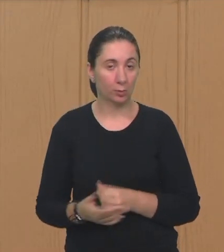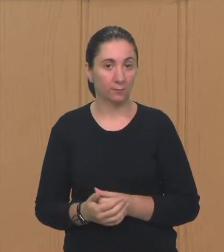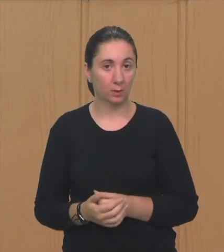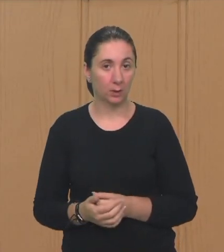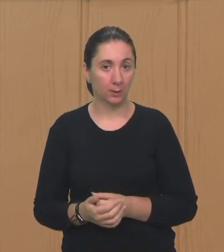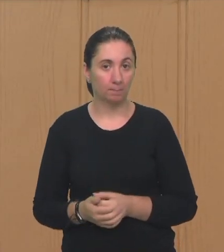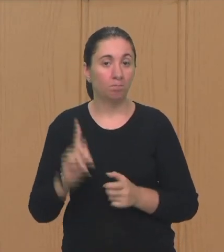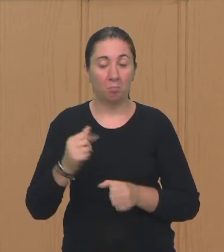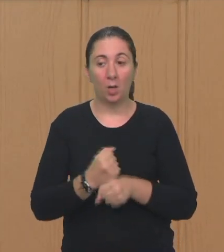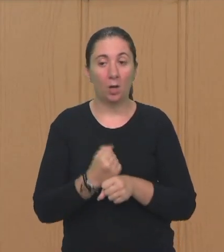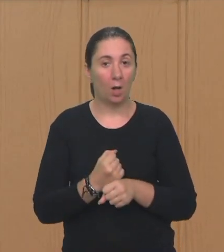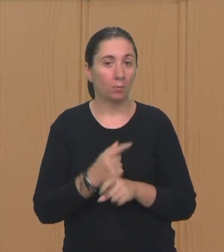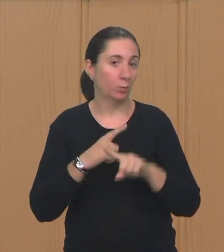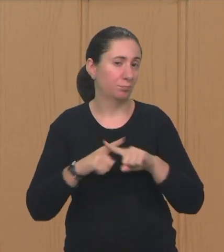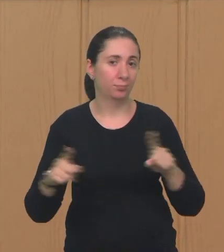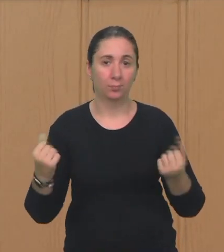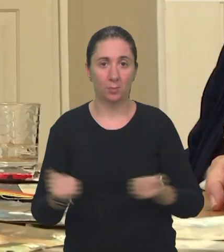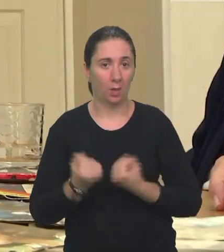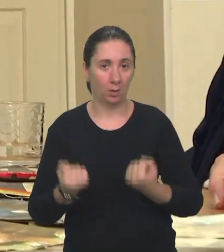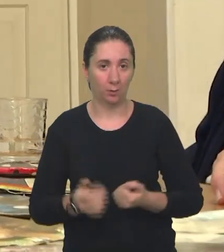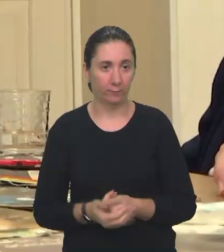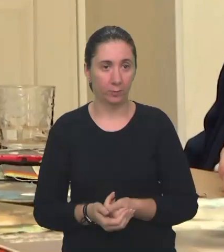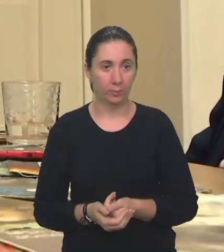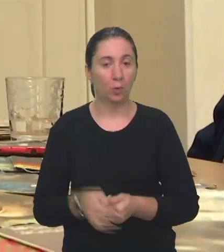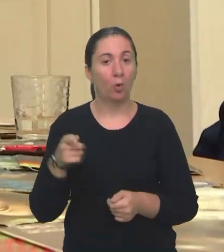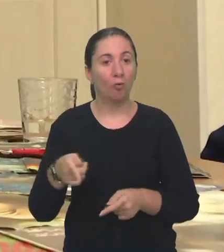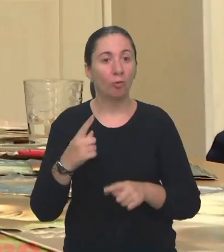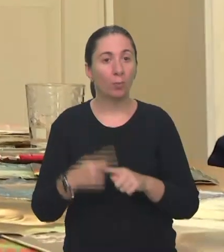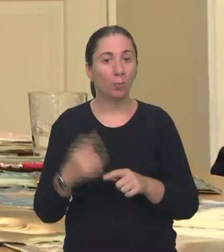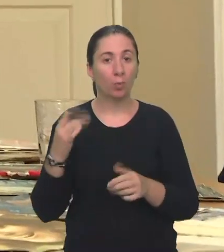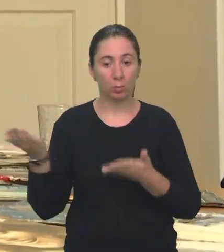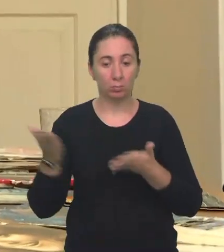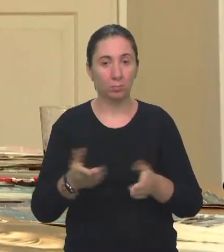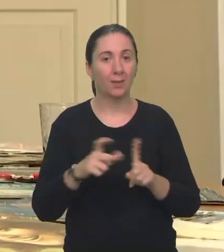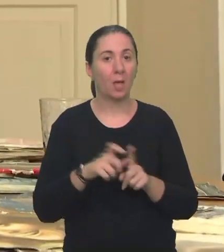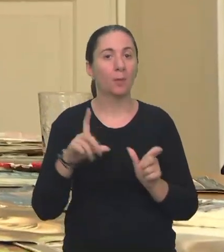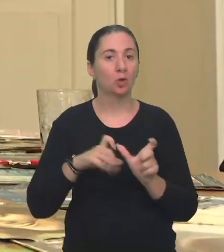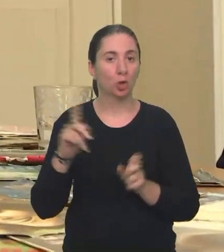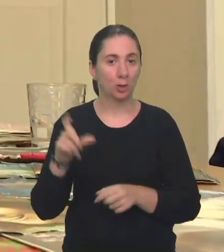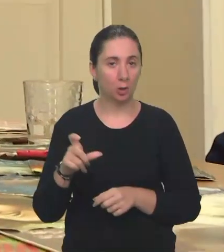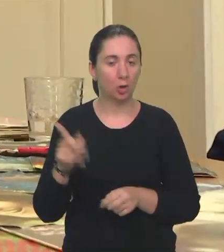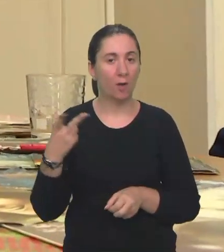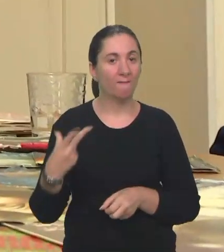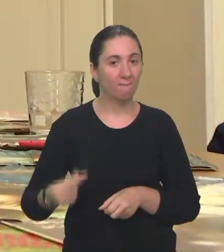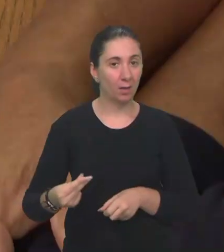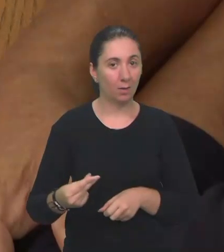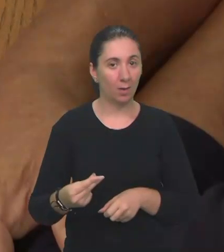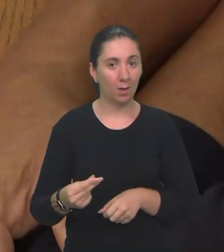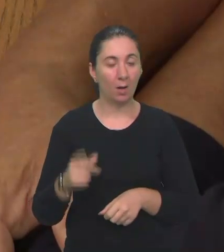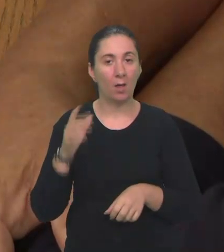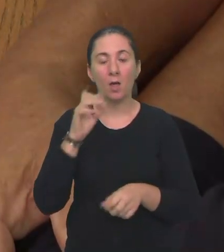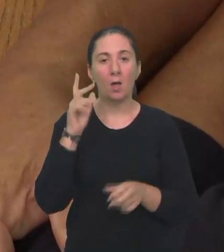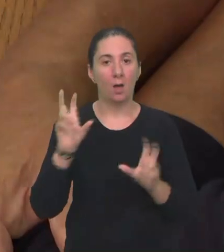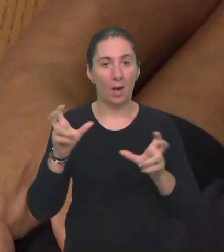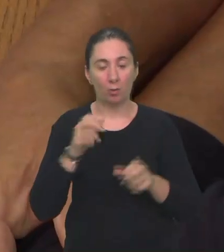i bavimo se koje kakvim aktivnostima. Ovog puta ugostile su Damira Škrtića, veterinara, radijskog